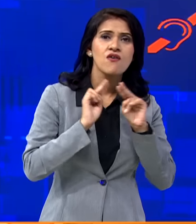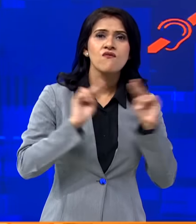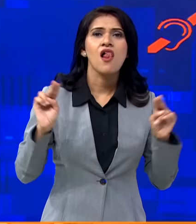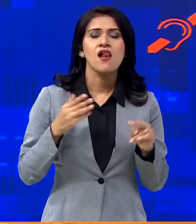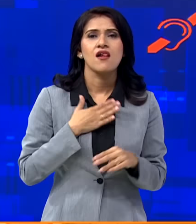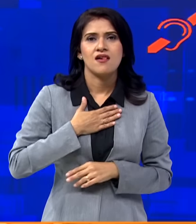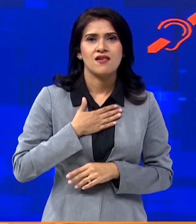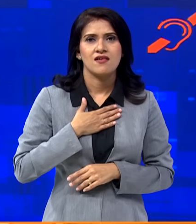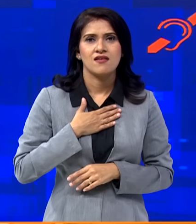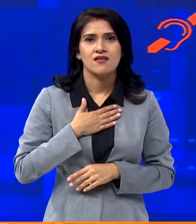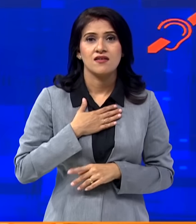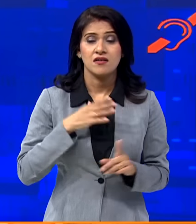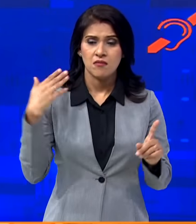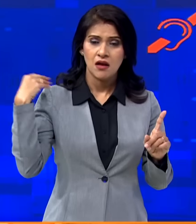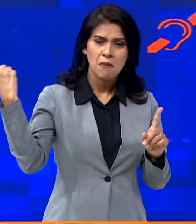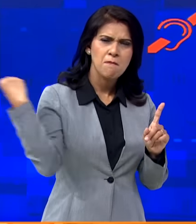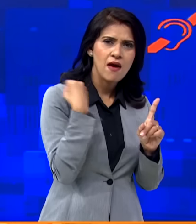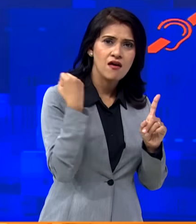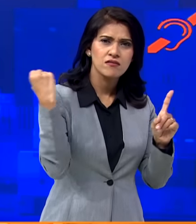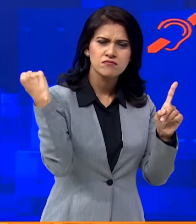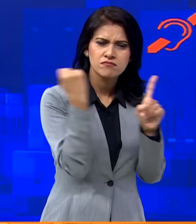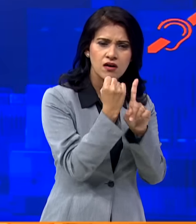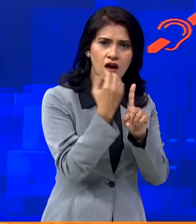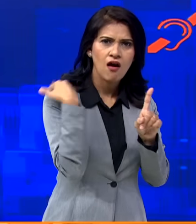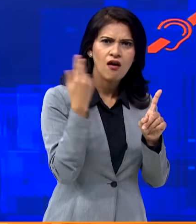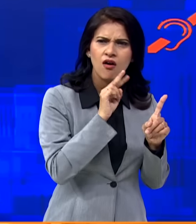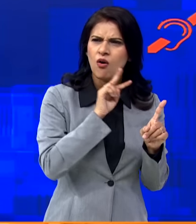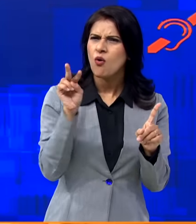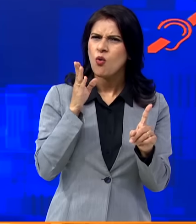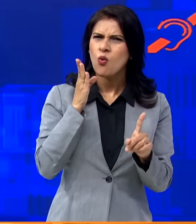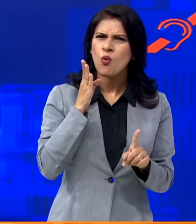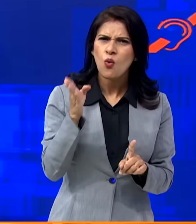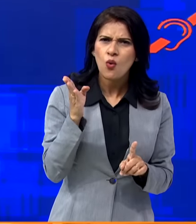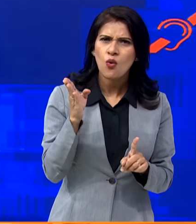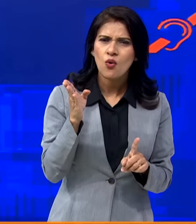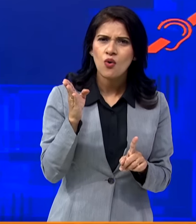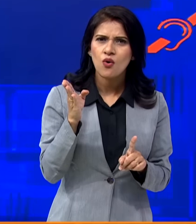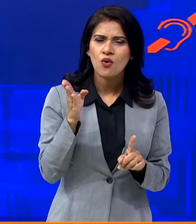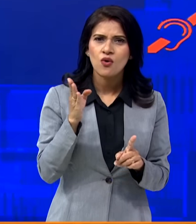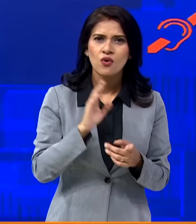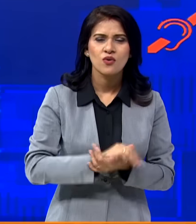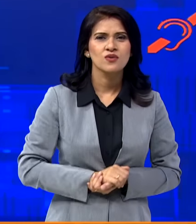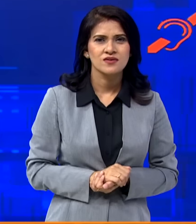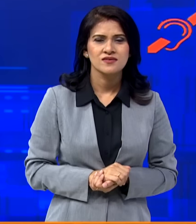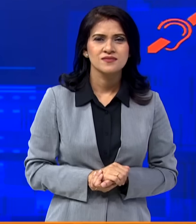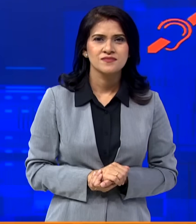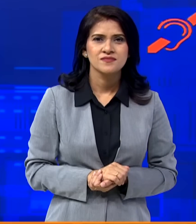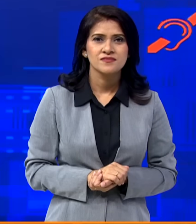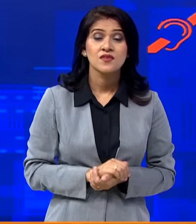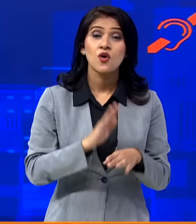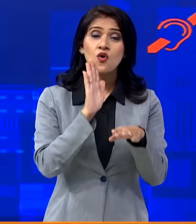था जब उसके पीठ में खंजर लगा तो उसने पीछे मुड़कर कहा यू टू ब्रूटी तो